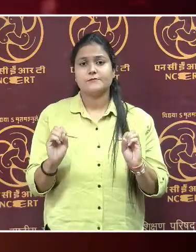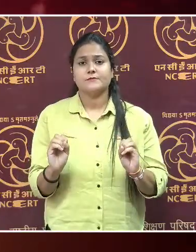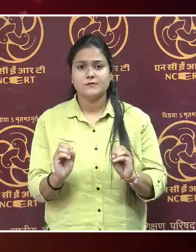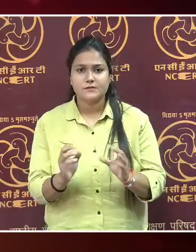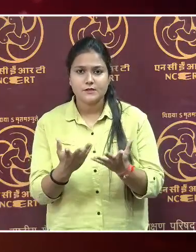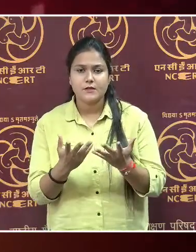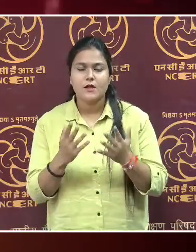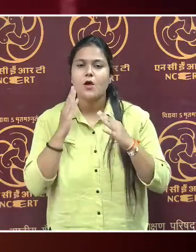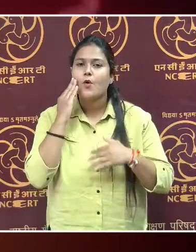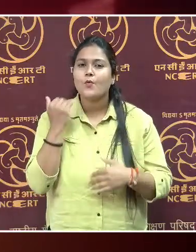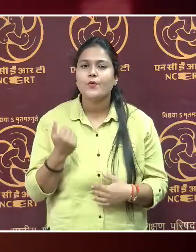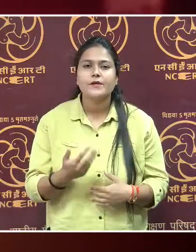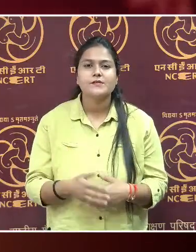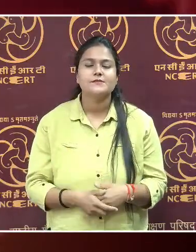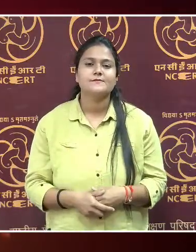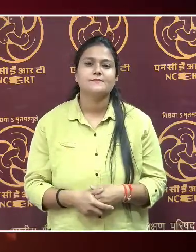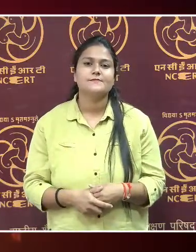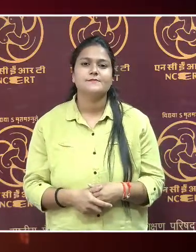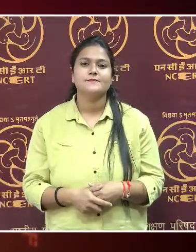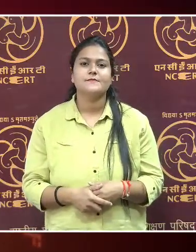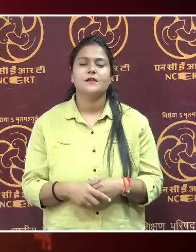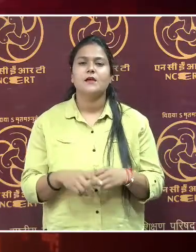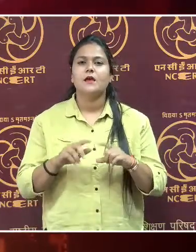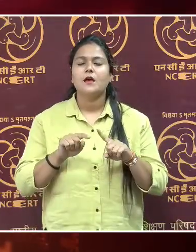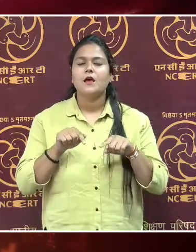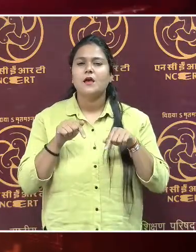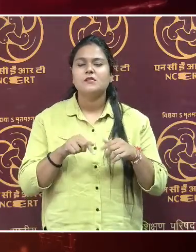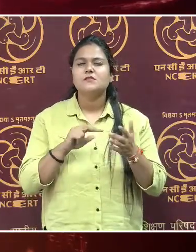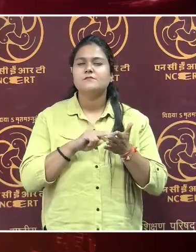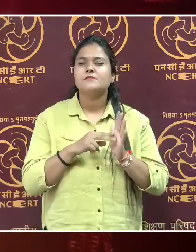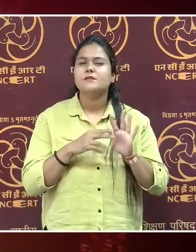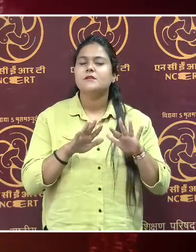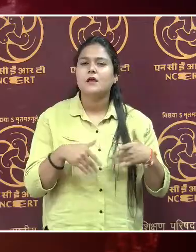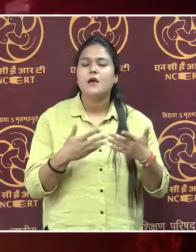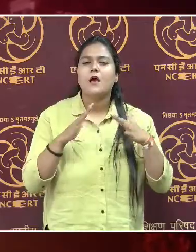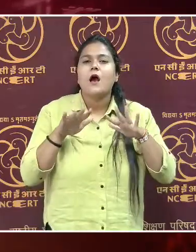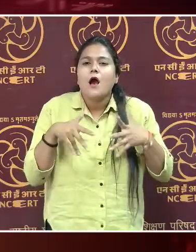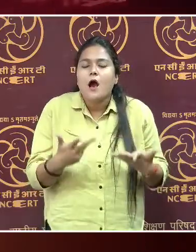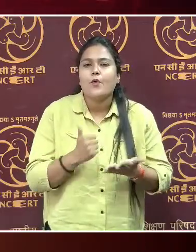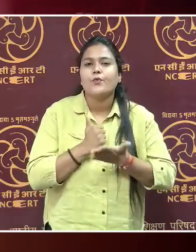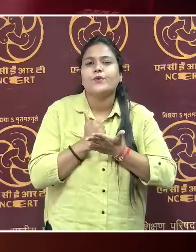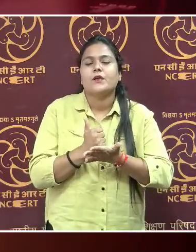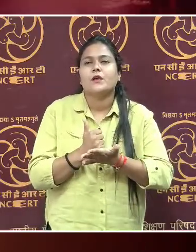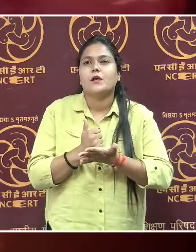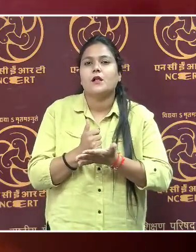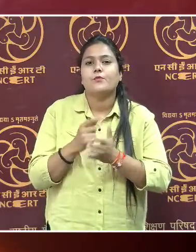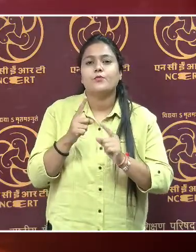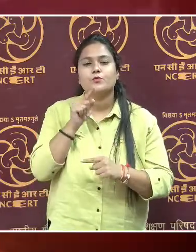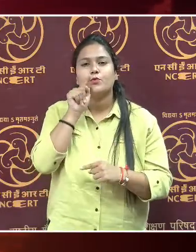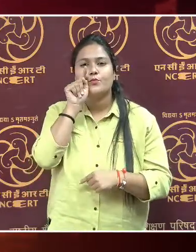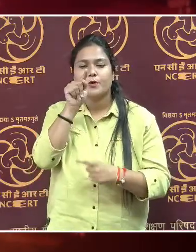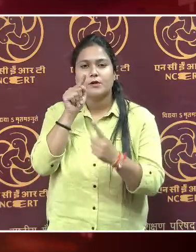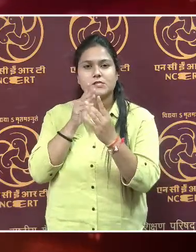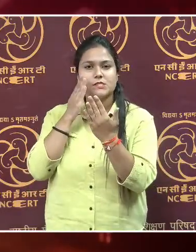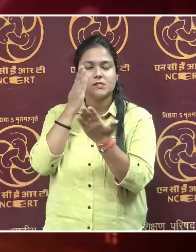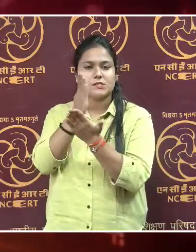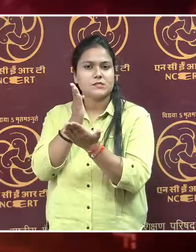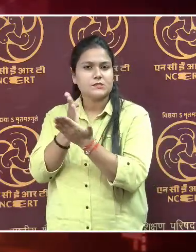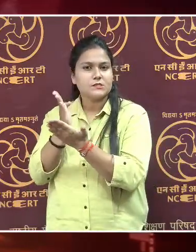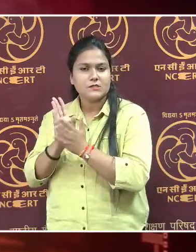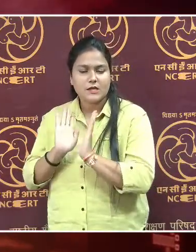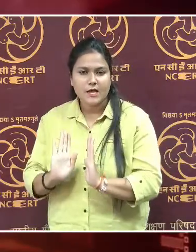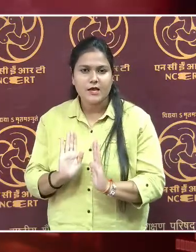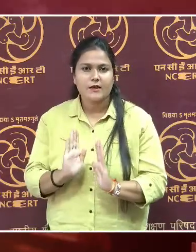हैं ये क्यों कर रहे हैं, क्या इसका रेलेवेंस है और कैसे ये हेल्प करेगा उन सभी टारगेट ग्रुप्स को जिनके बारे में मैंने आपको